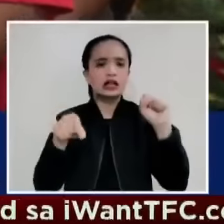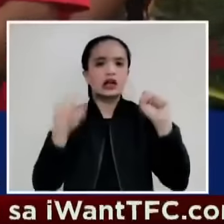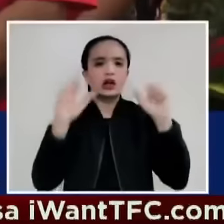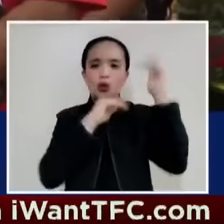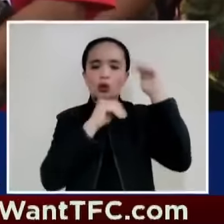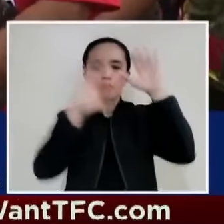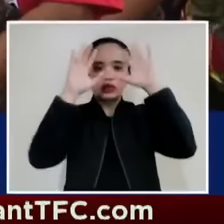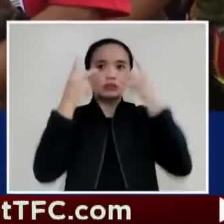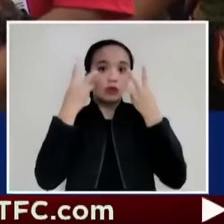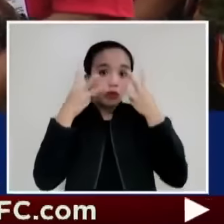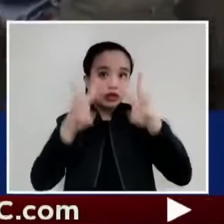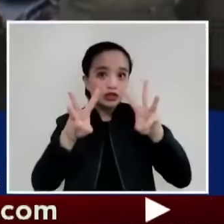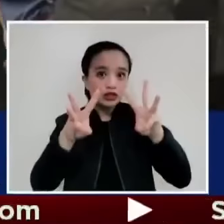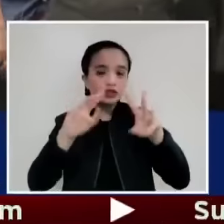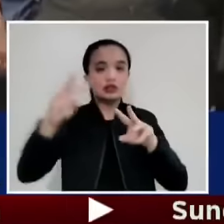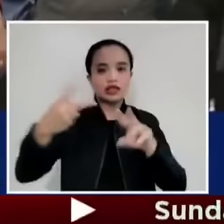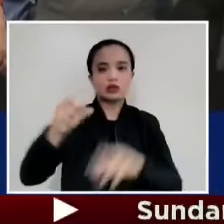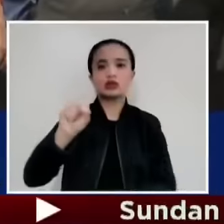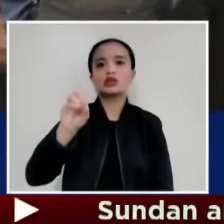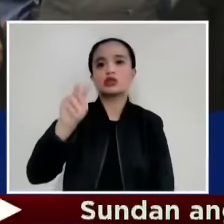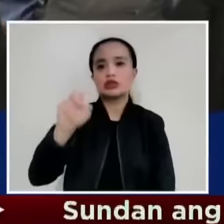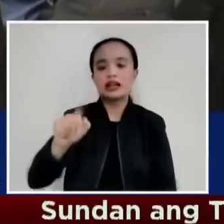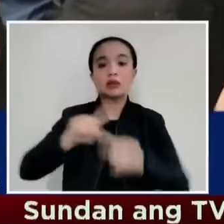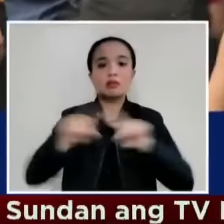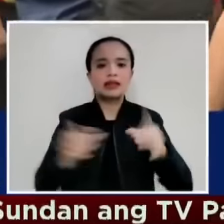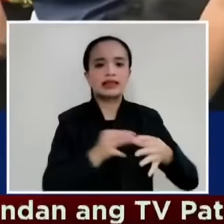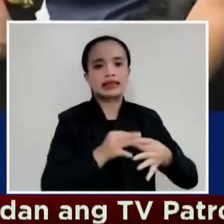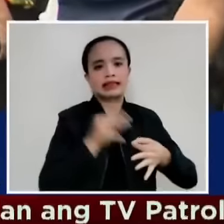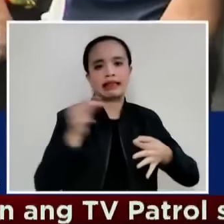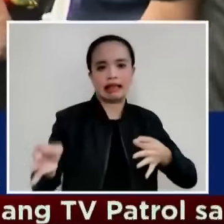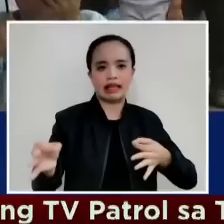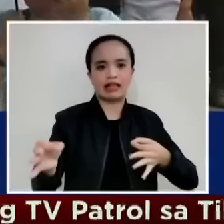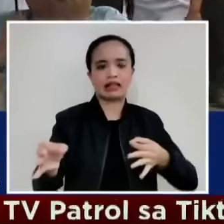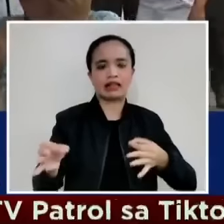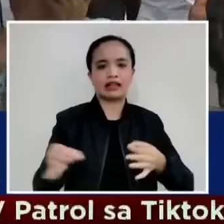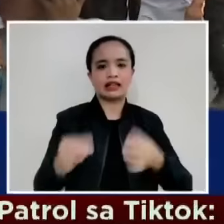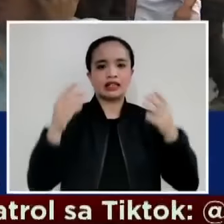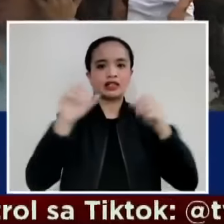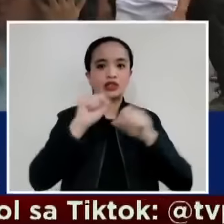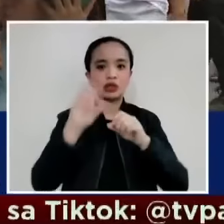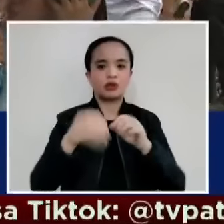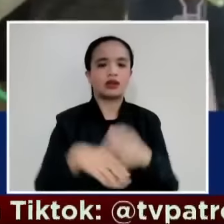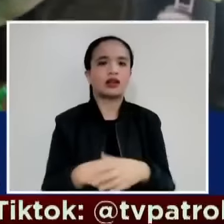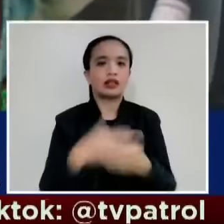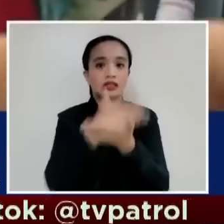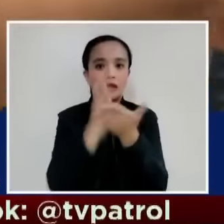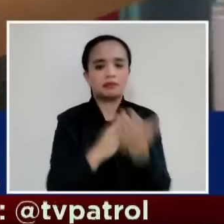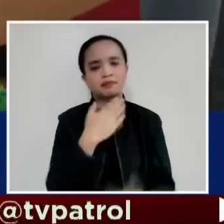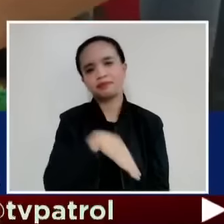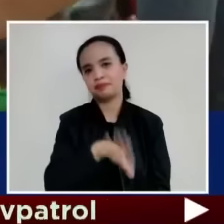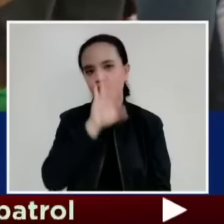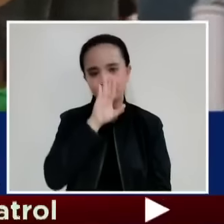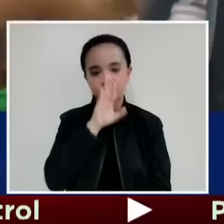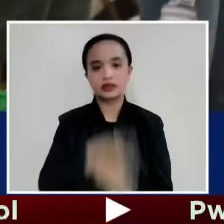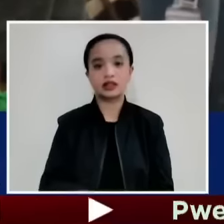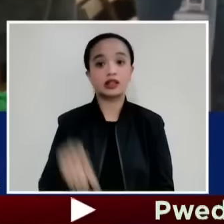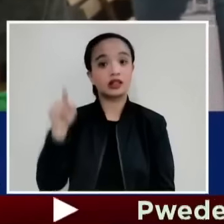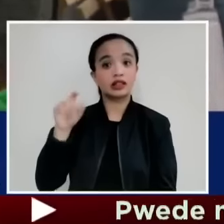ikalawang State of the Nation address. Pero na-delay ang broadcast kaya di maiwasang madismaya ng iba. Si Nanay